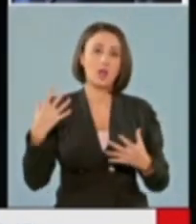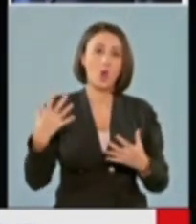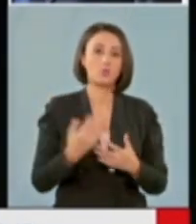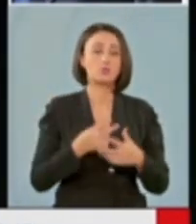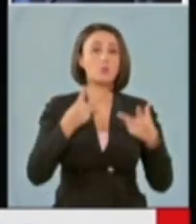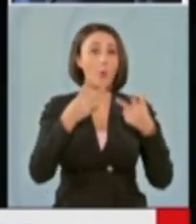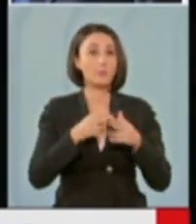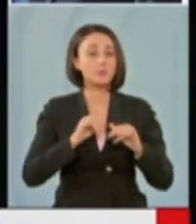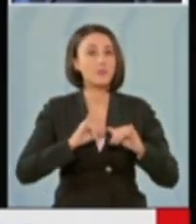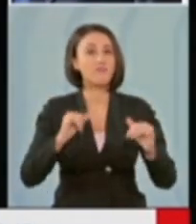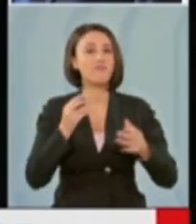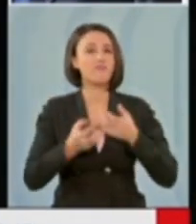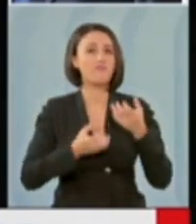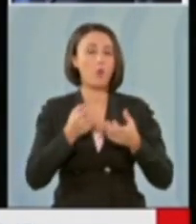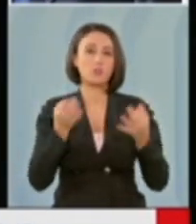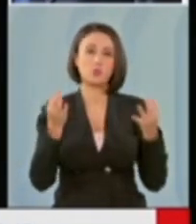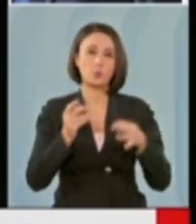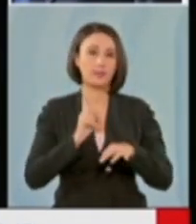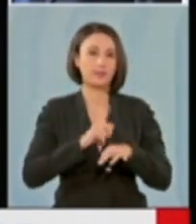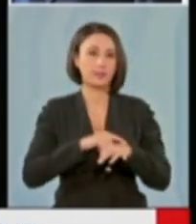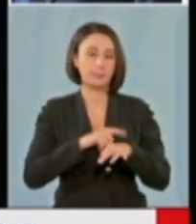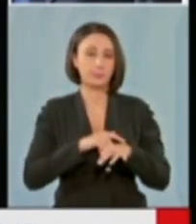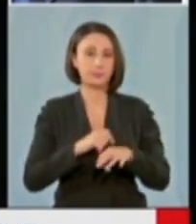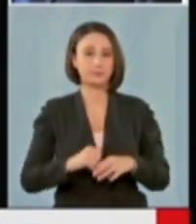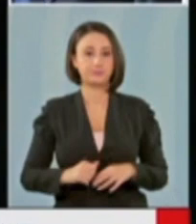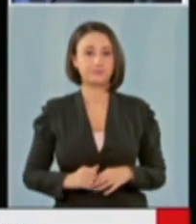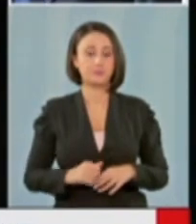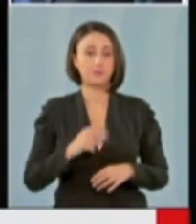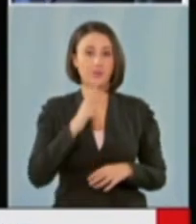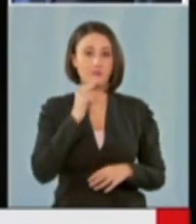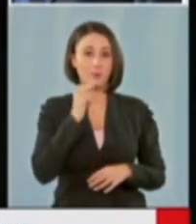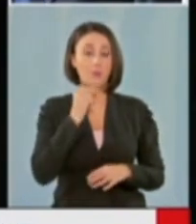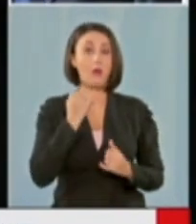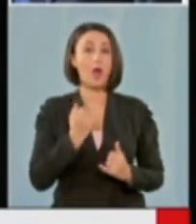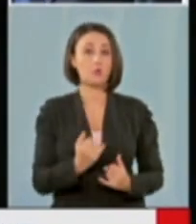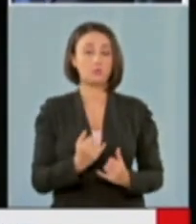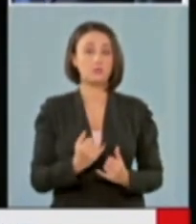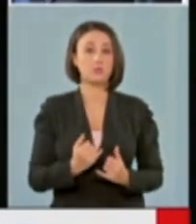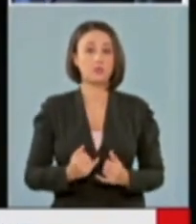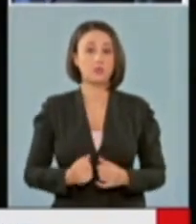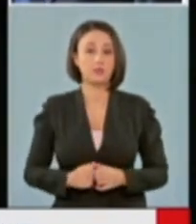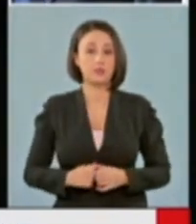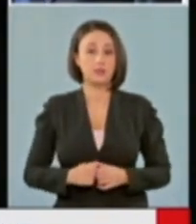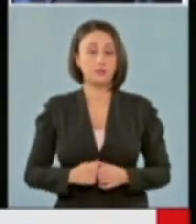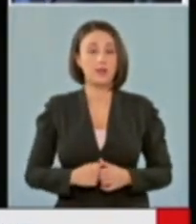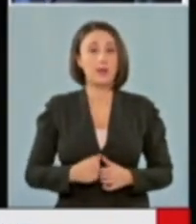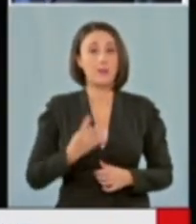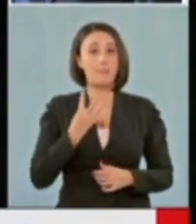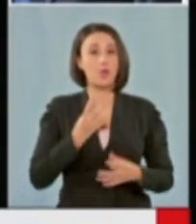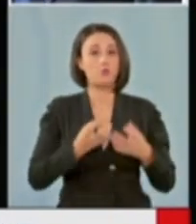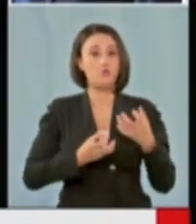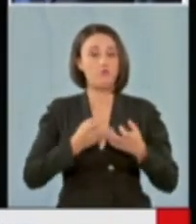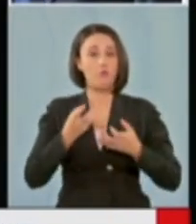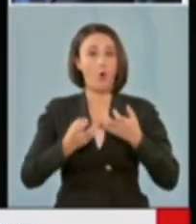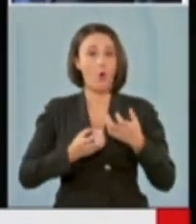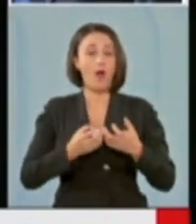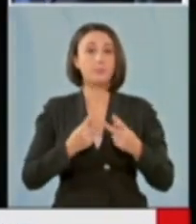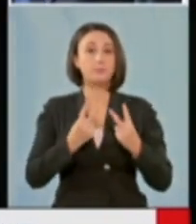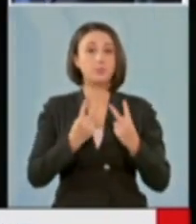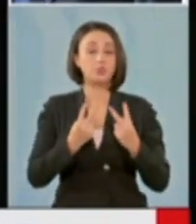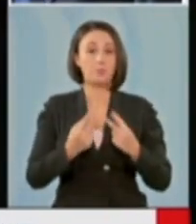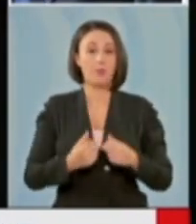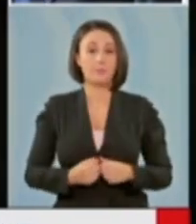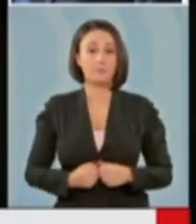să lichidăm incendiul în cel mai scurt timp. Vorbim la momentul actual de 4 focare